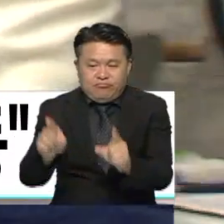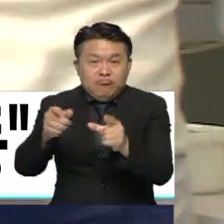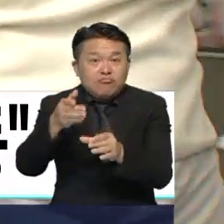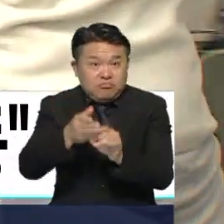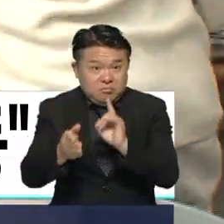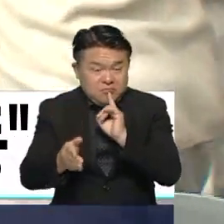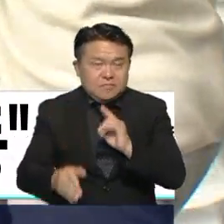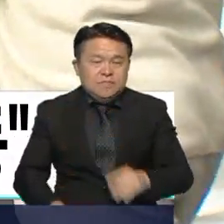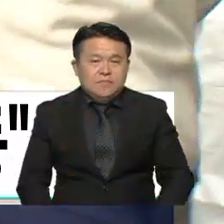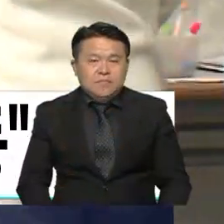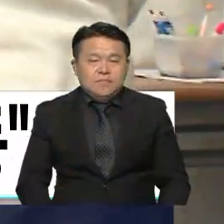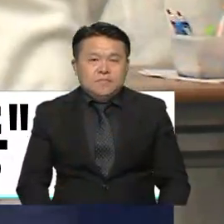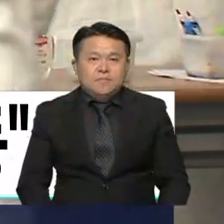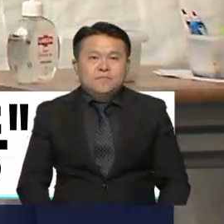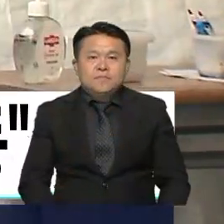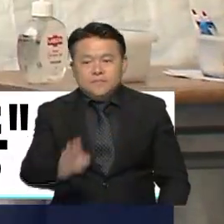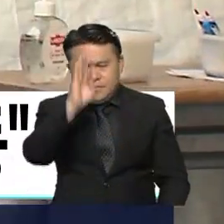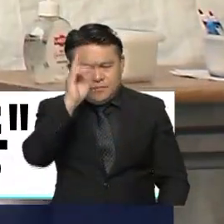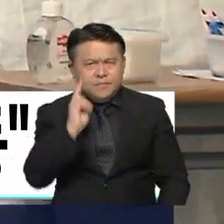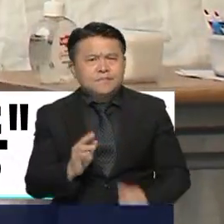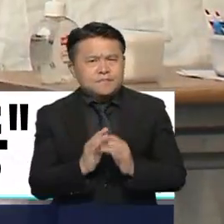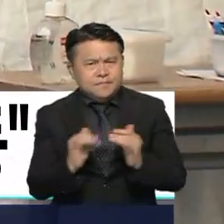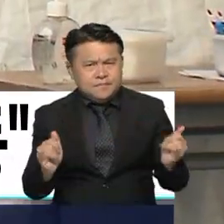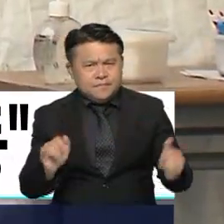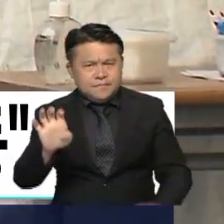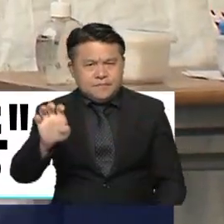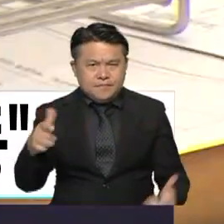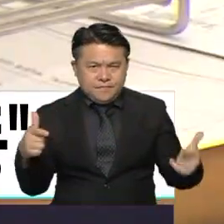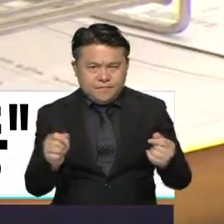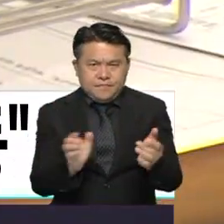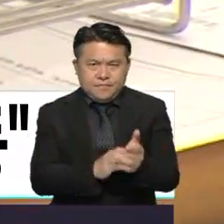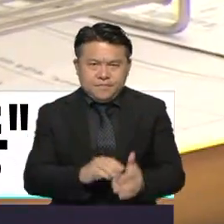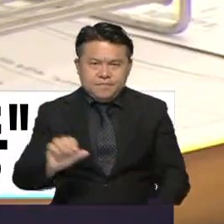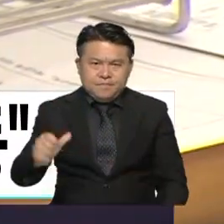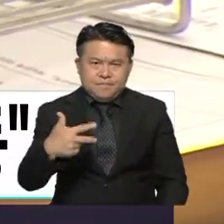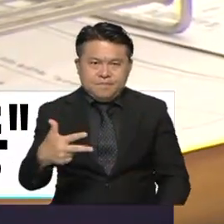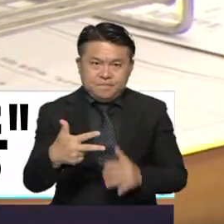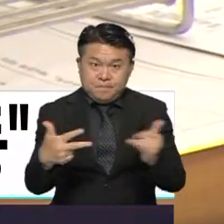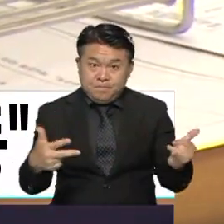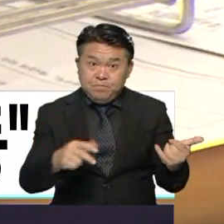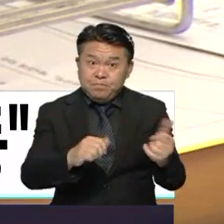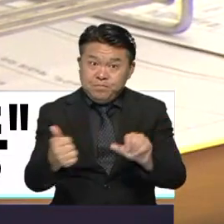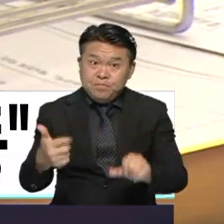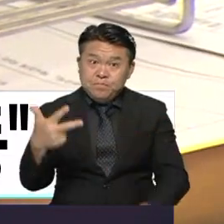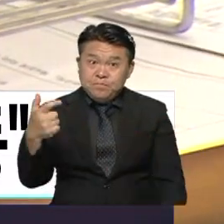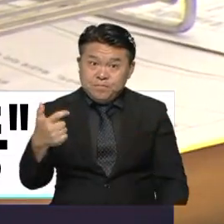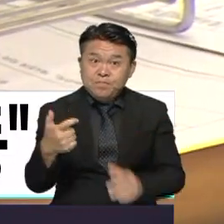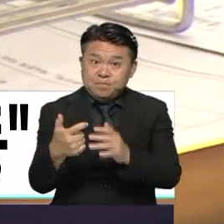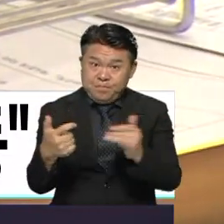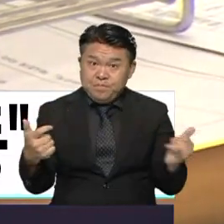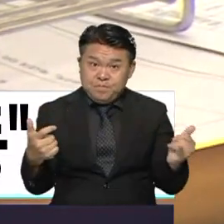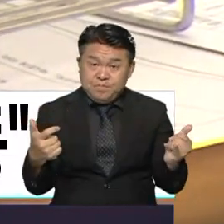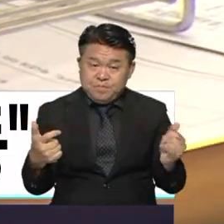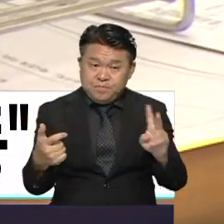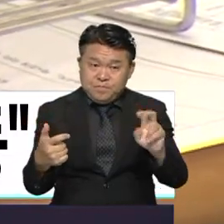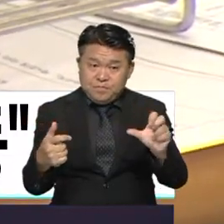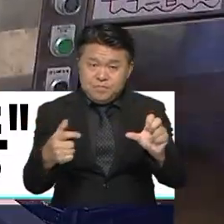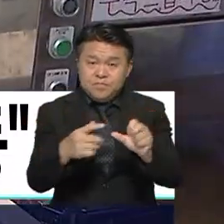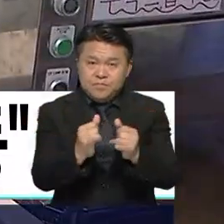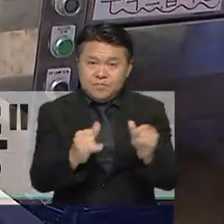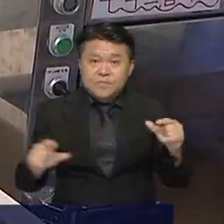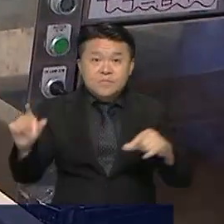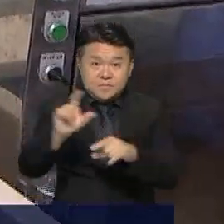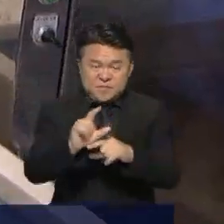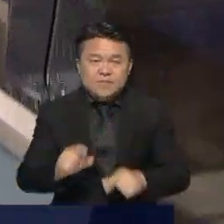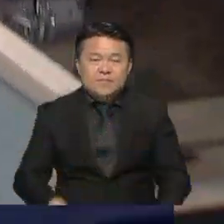있다고 밝혔습니다. 위중증 환자는 전날보다 40명 줄어든 507명이었고 사망자는 60명으로 전날보다 25명이